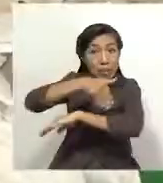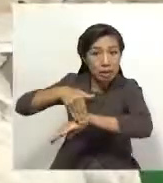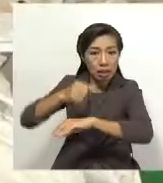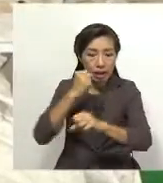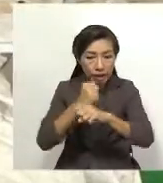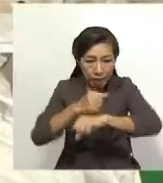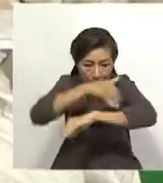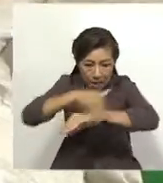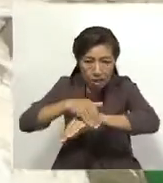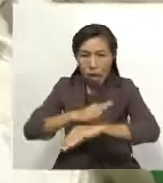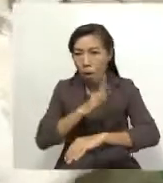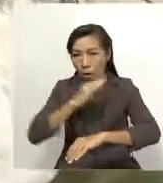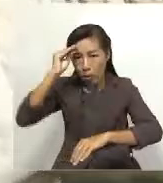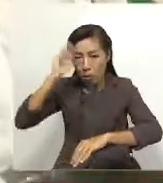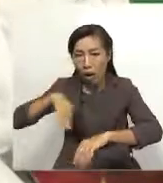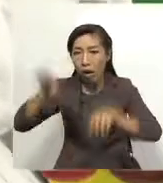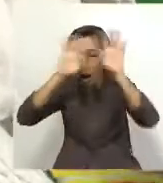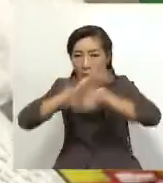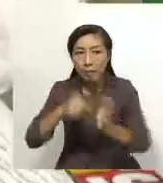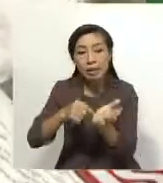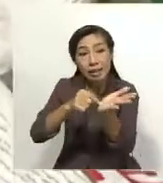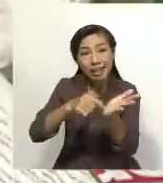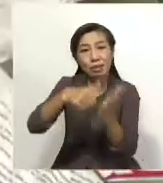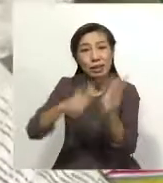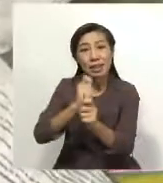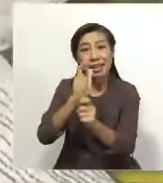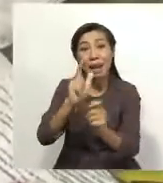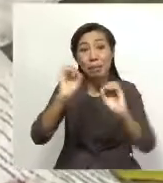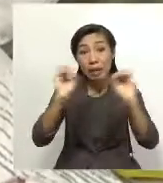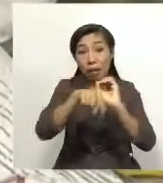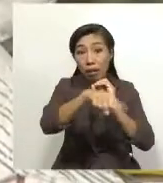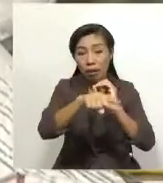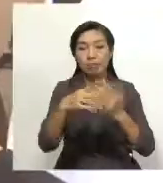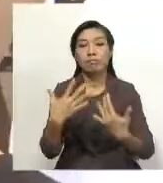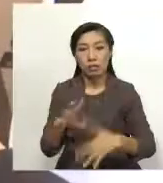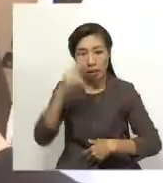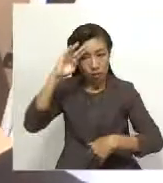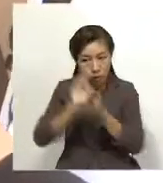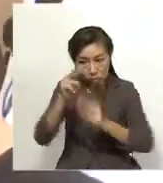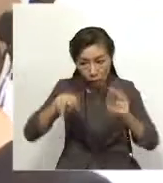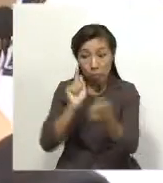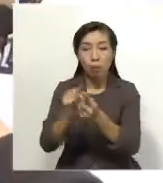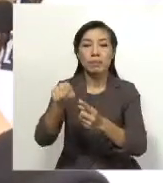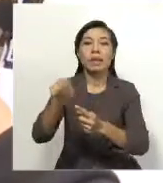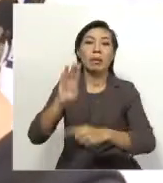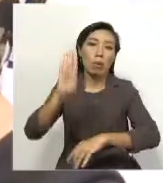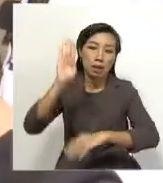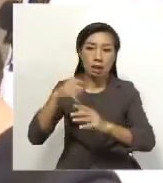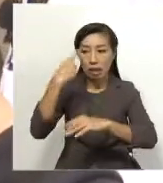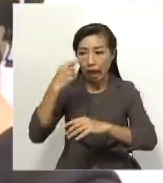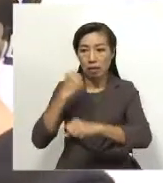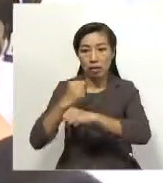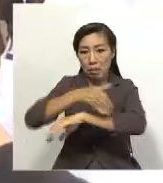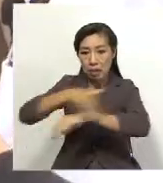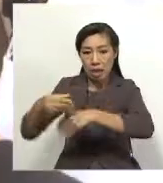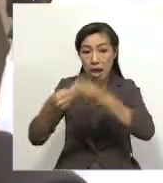ำบัญชีหลบเลี่ยงภาษีสรรพากรต่อไปนี้หากตำรวจตรวจเจอจะดำเนินคดีกับผู้ที่